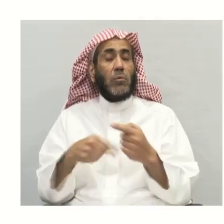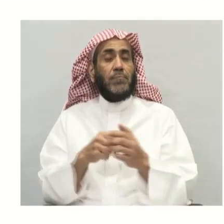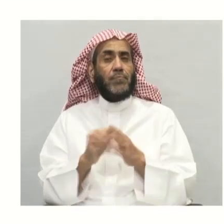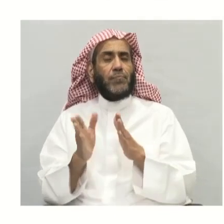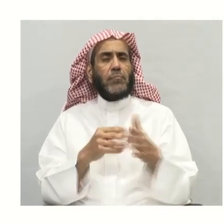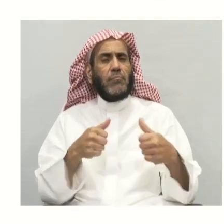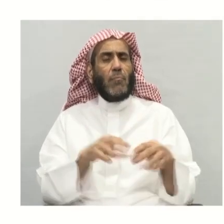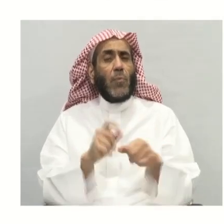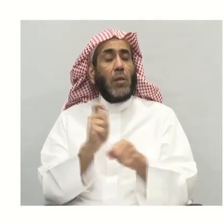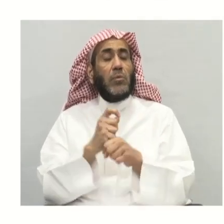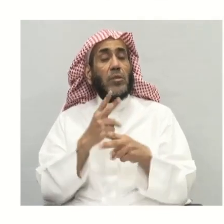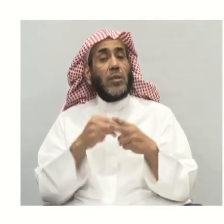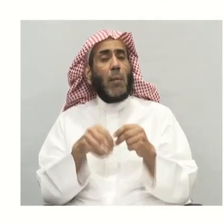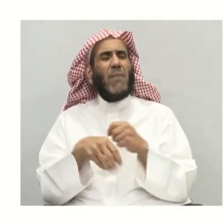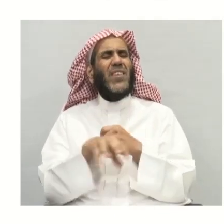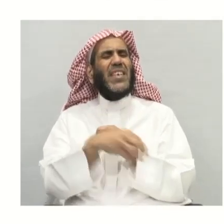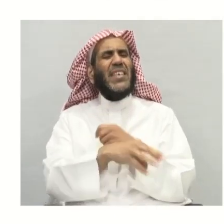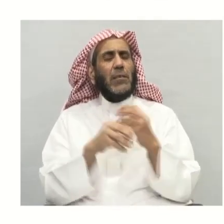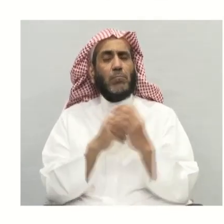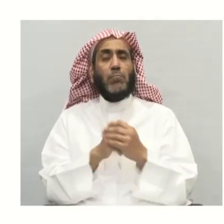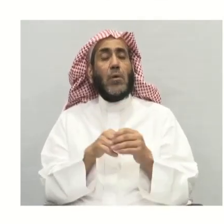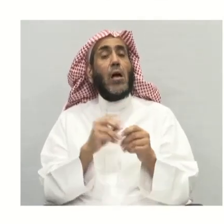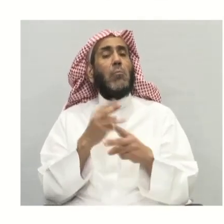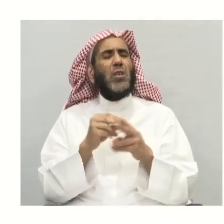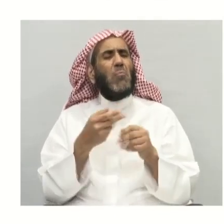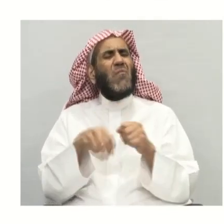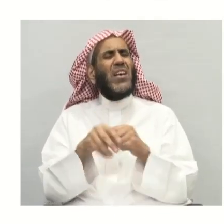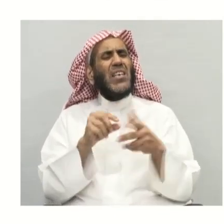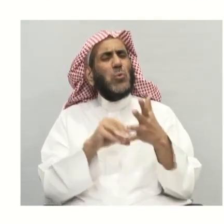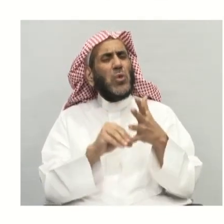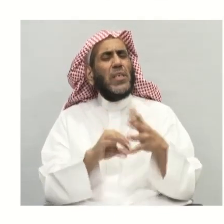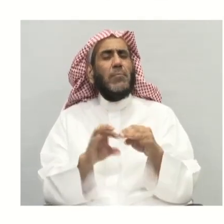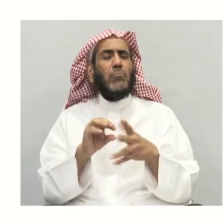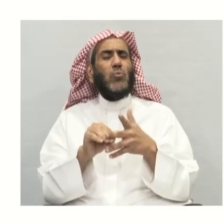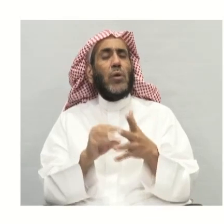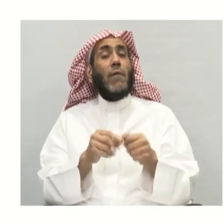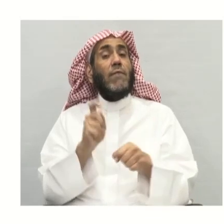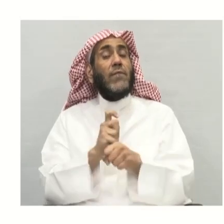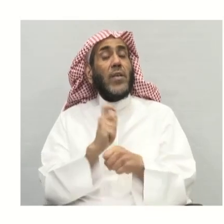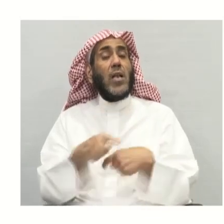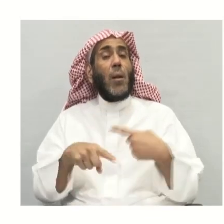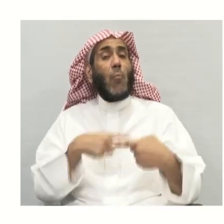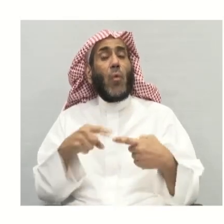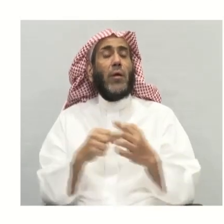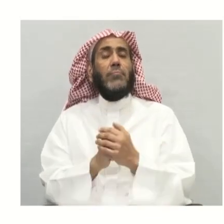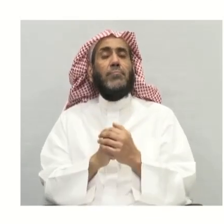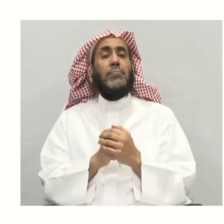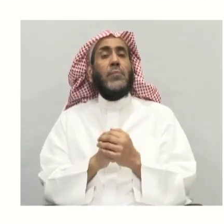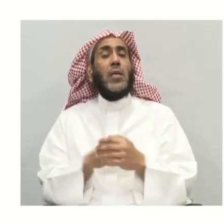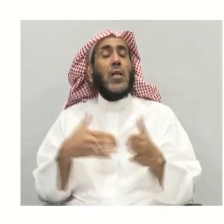يبقى عندنا علامات اعراب فرعيه علامات الاعراب الفرعيه في الفعل المضارع